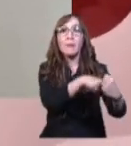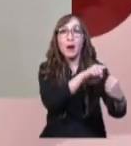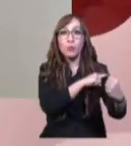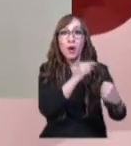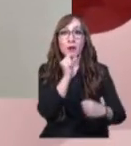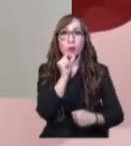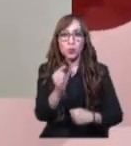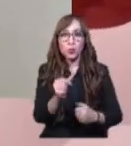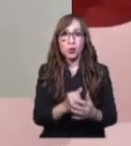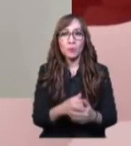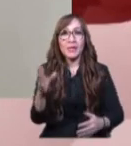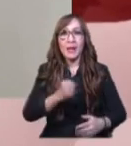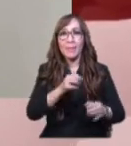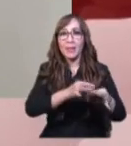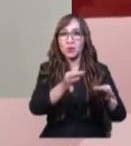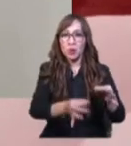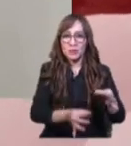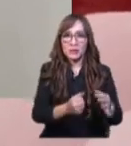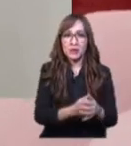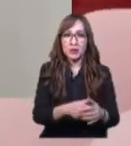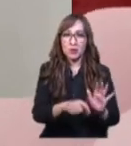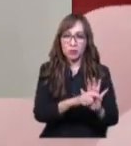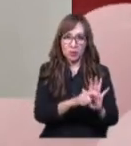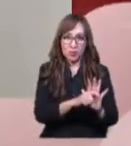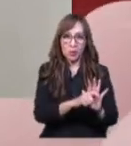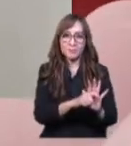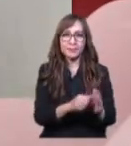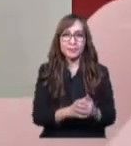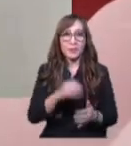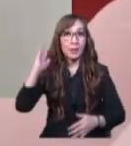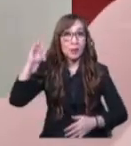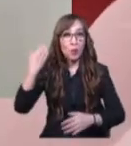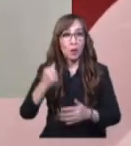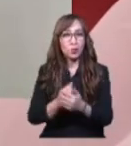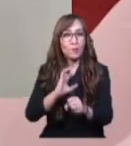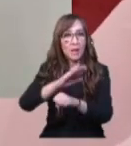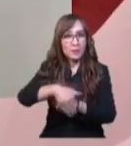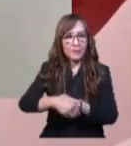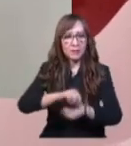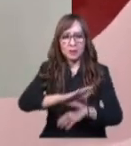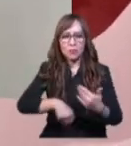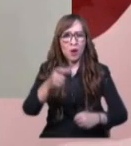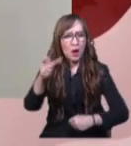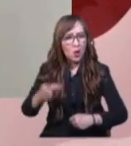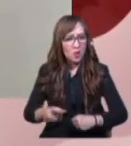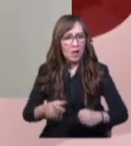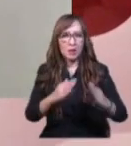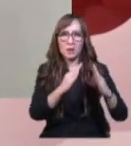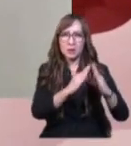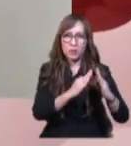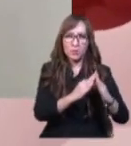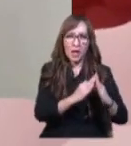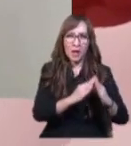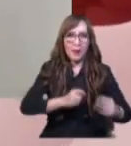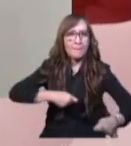masalah sebenarnya. Nah, balik ke contoh yang tadi, misalnya karena lagi pandemi, semua orang di rumah, ini gimana nih bisnis harus